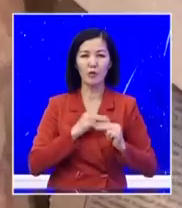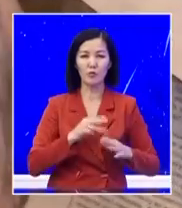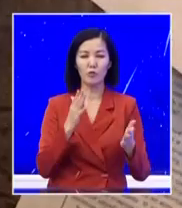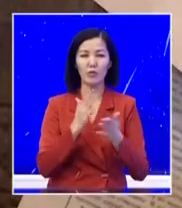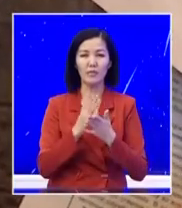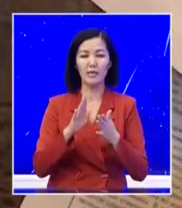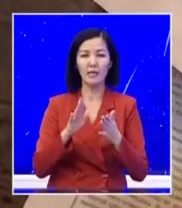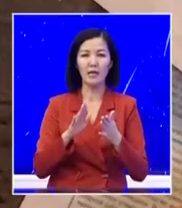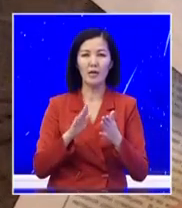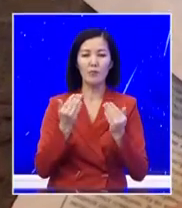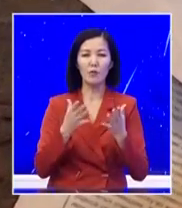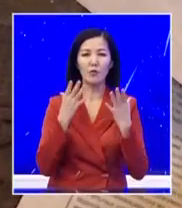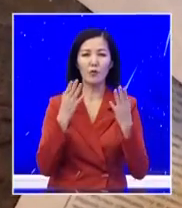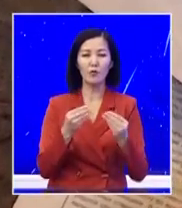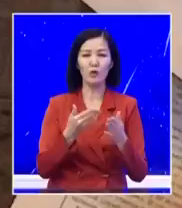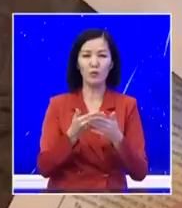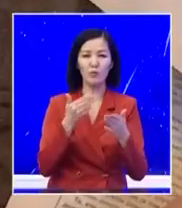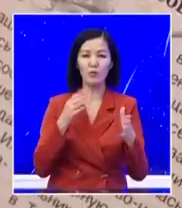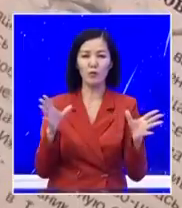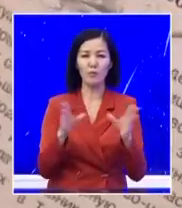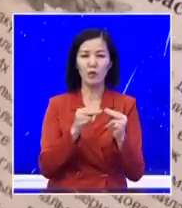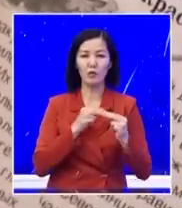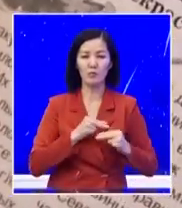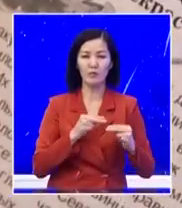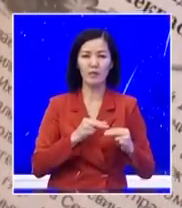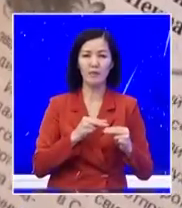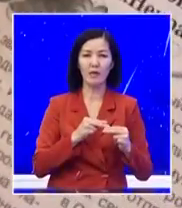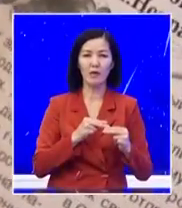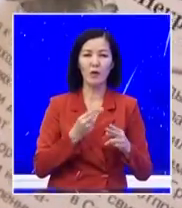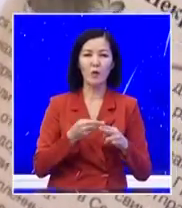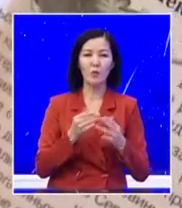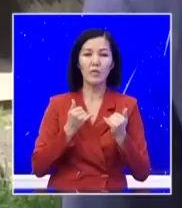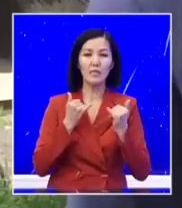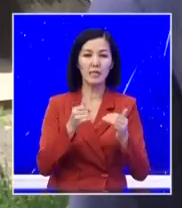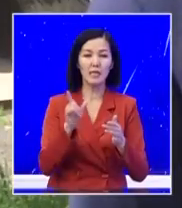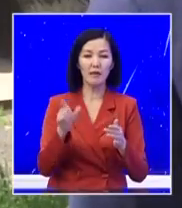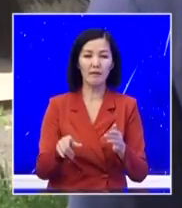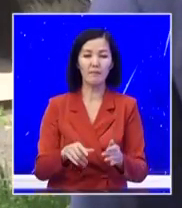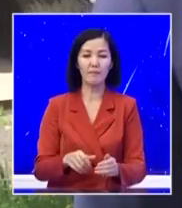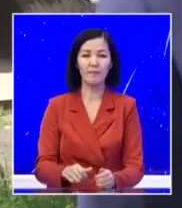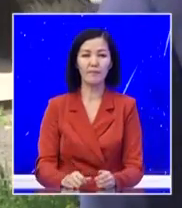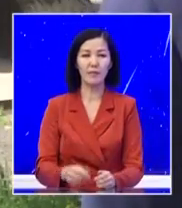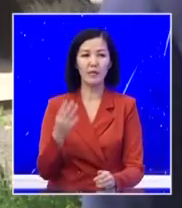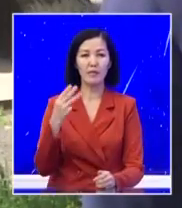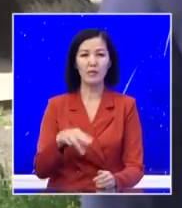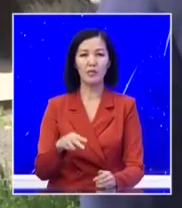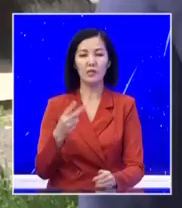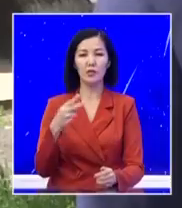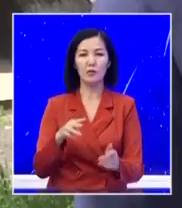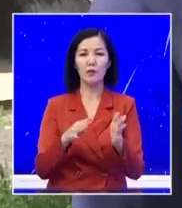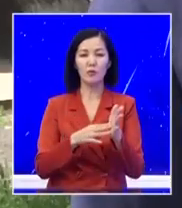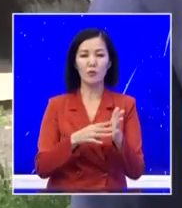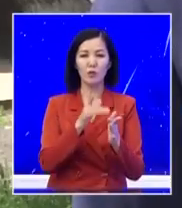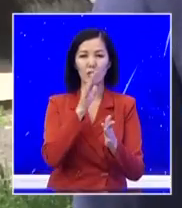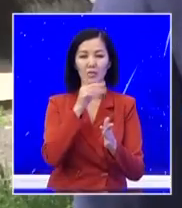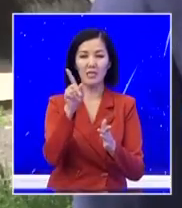істейді. Кейуана осы күнге дейін бұрынғы әріптестері мен қызметтестері арасында да құрметке ие. 29 жасында осы Текеліге келіп